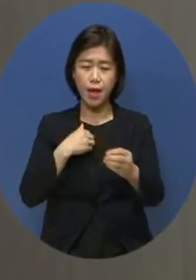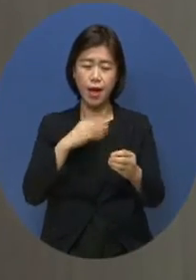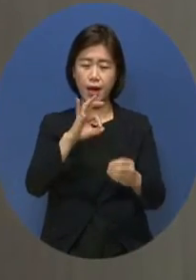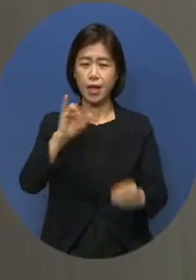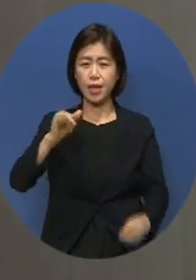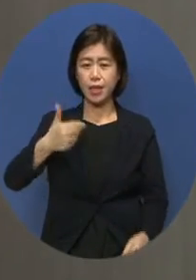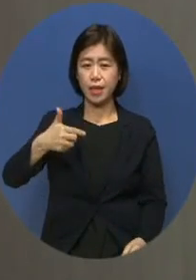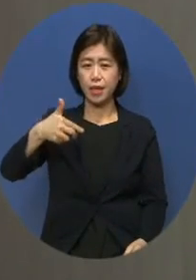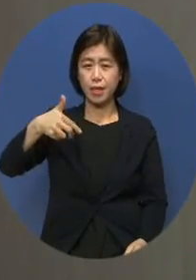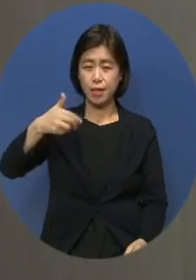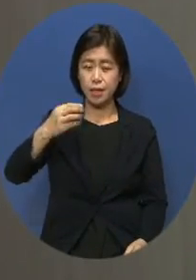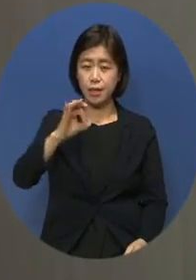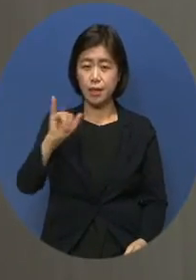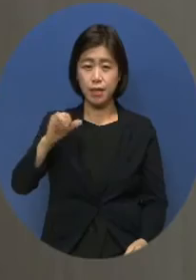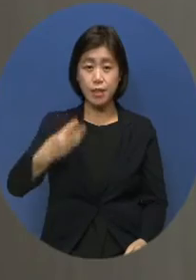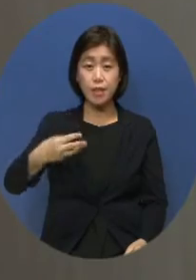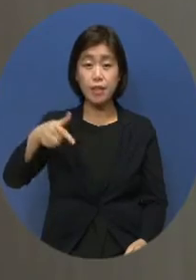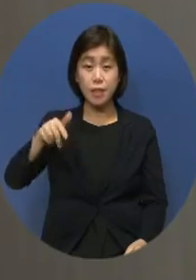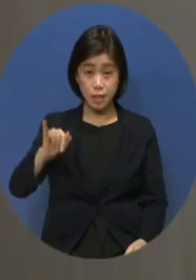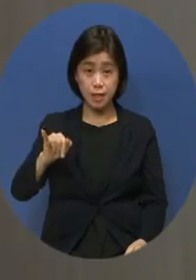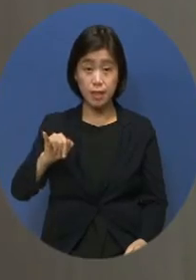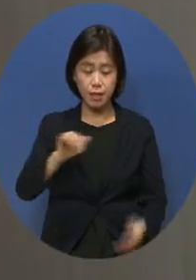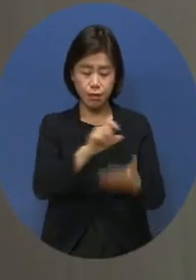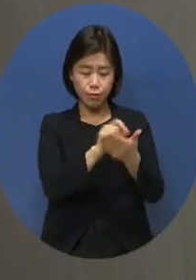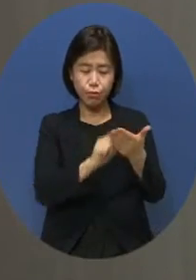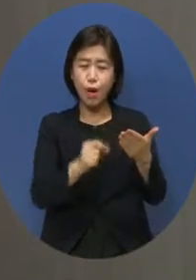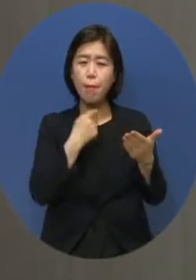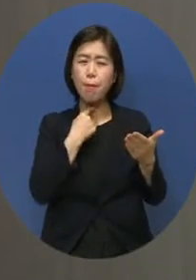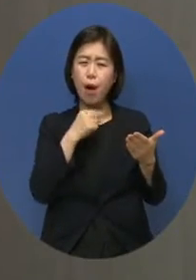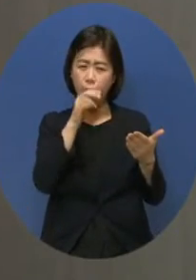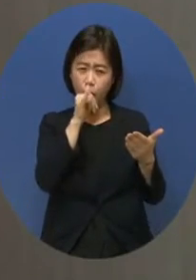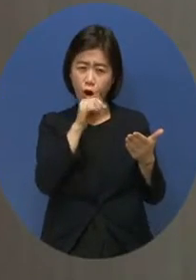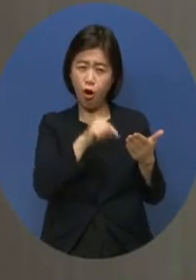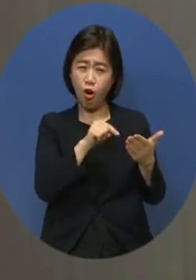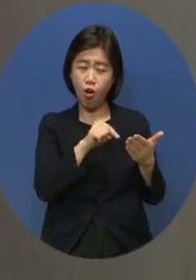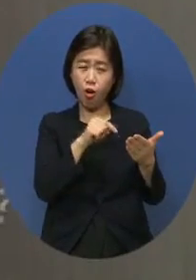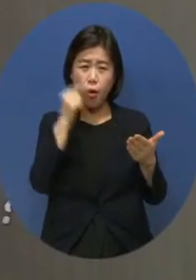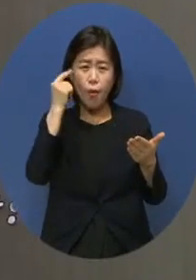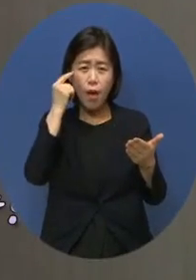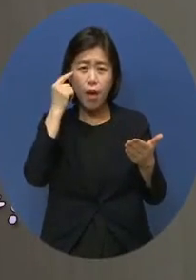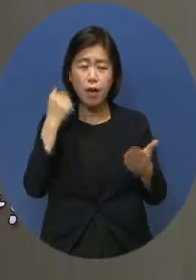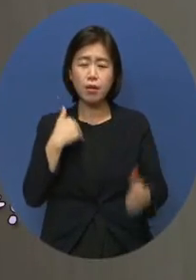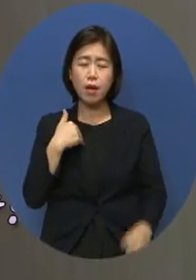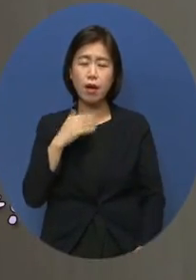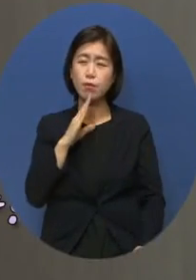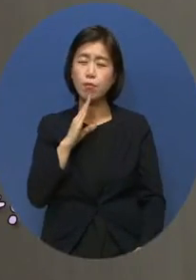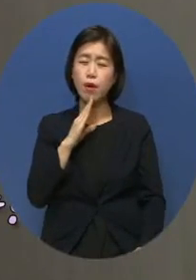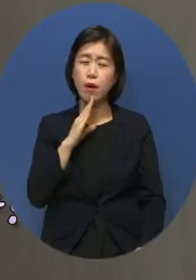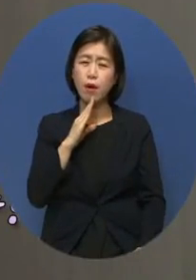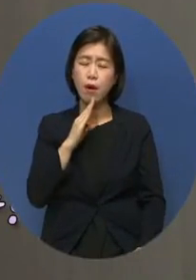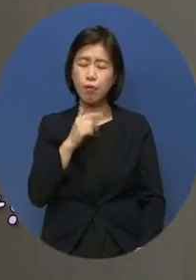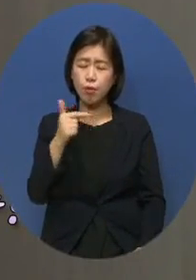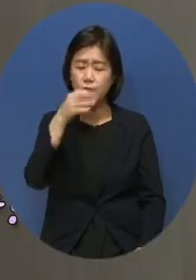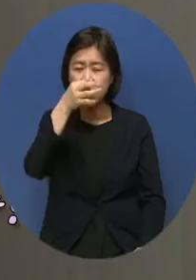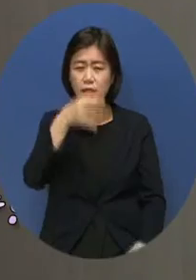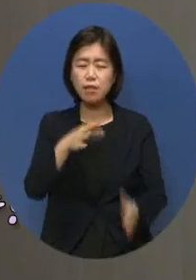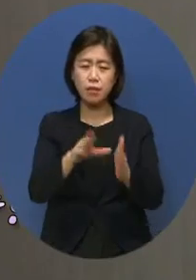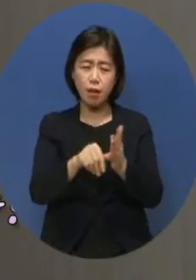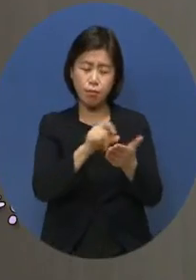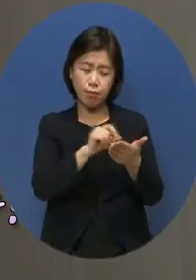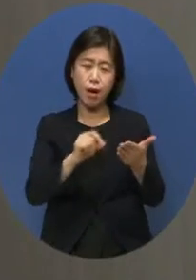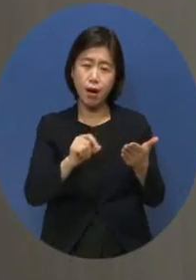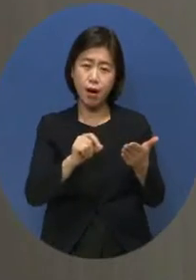힘들게 하루하루를 쌓아서 진짜 30대의 나와 내 동생이 정말 호호 할머니가 될 때까지 생존할 수